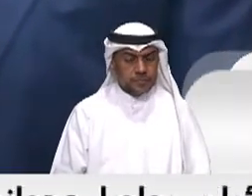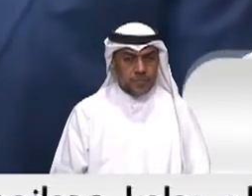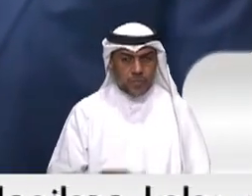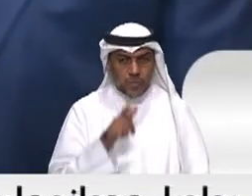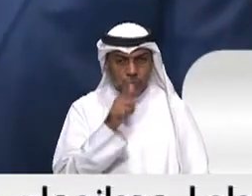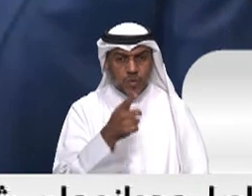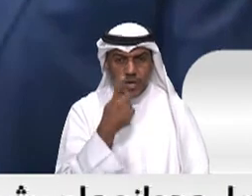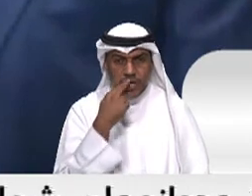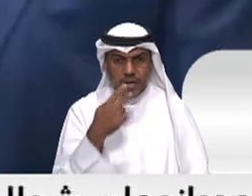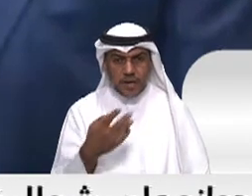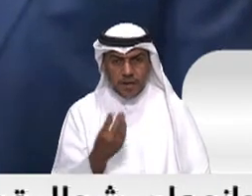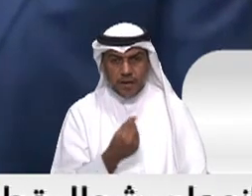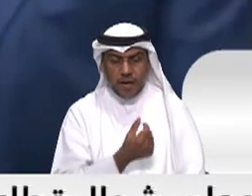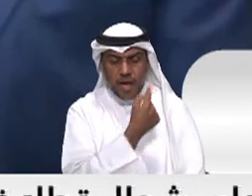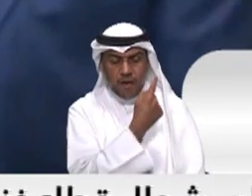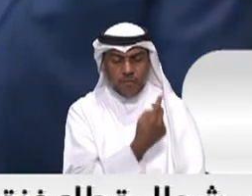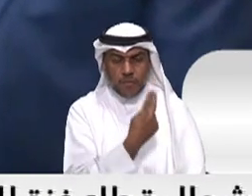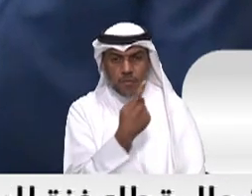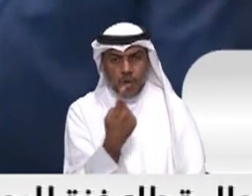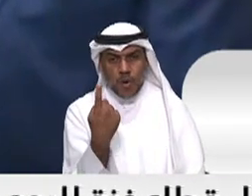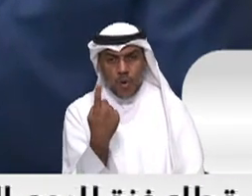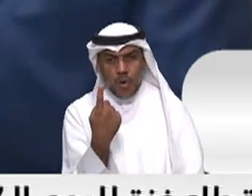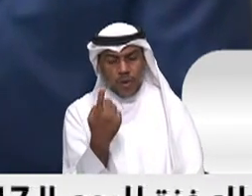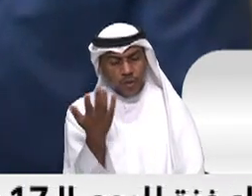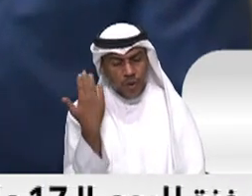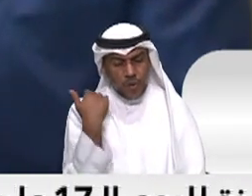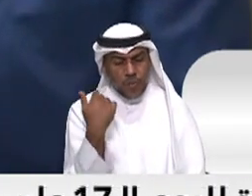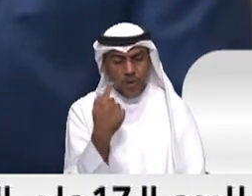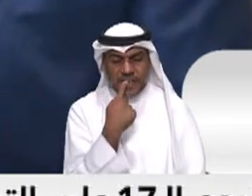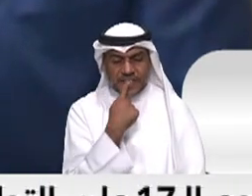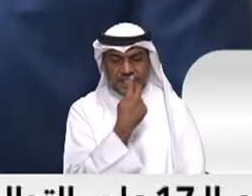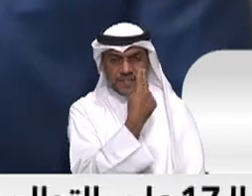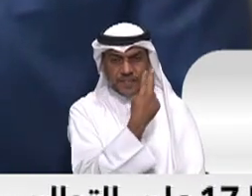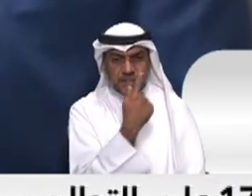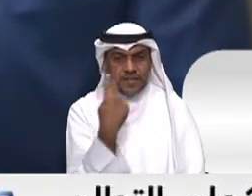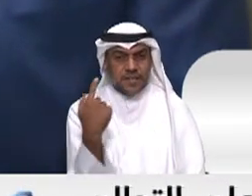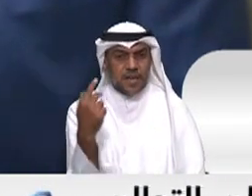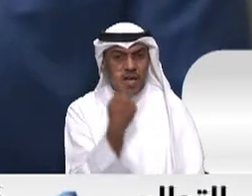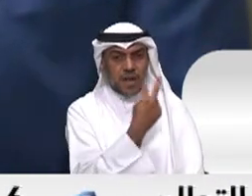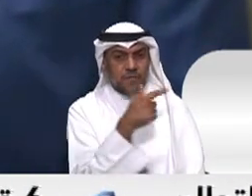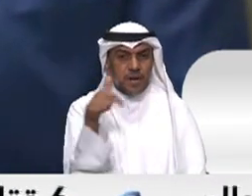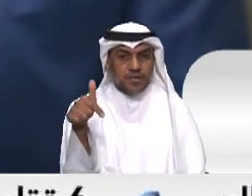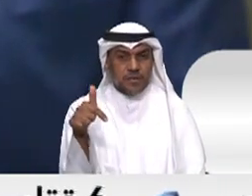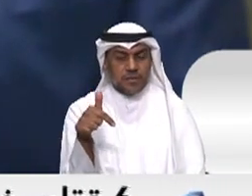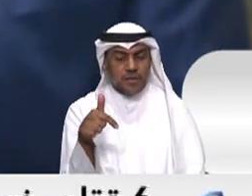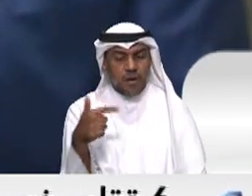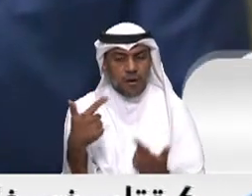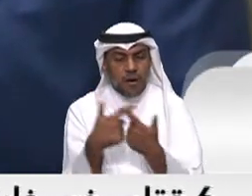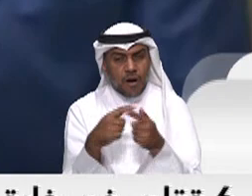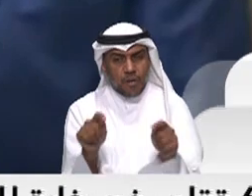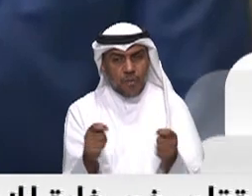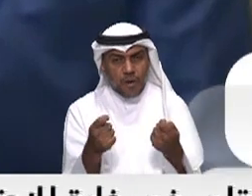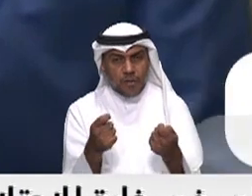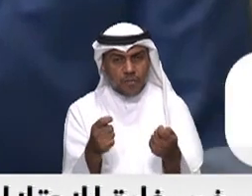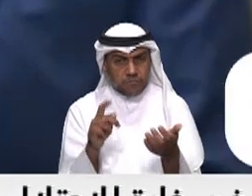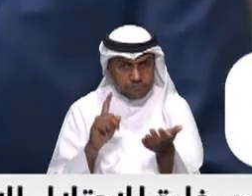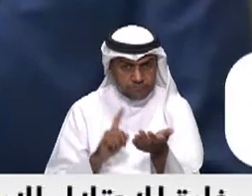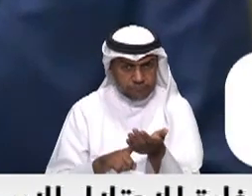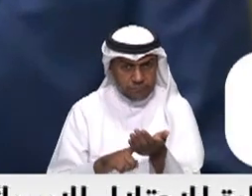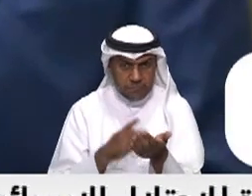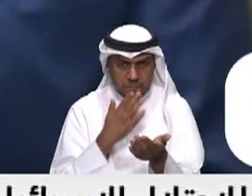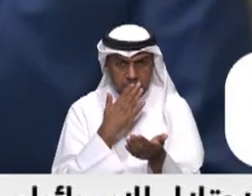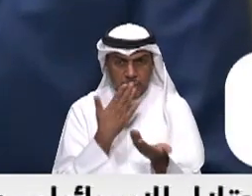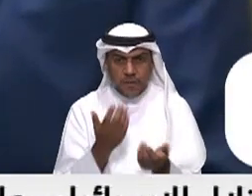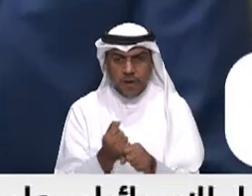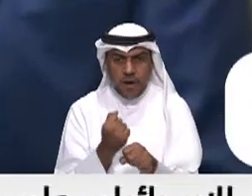تمكن القرار 1701 من إنهاء الحرب في عام 2006، لكن يجب أن نكون صريحين بأن أحدا لم يفعل شيئا. لقد